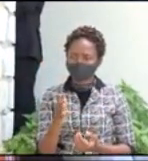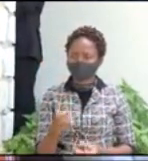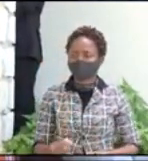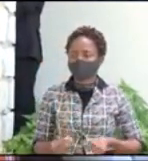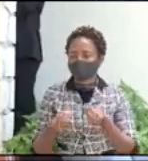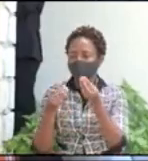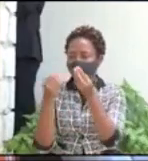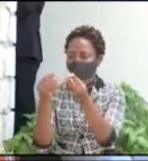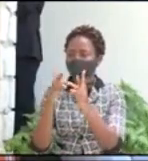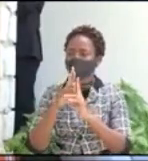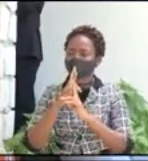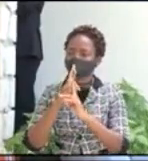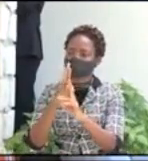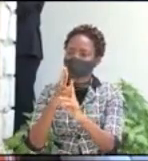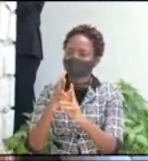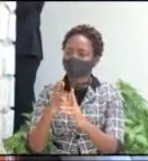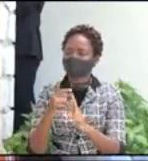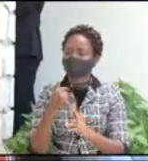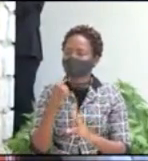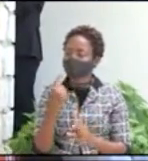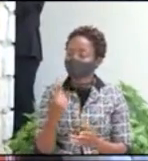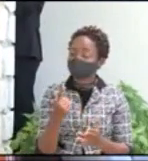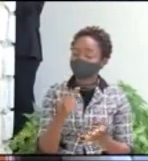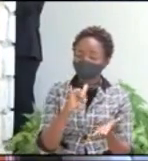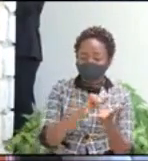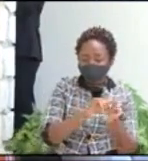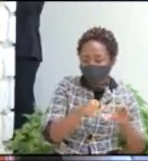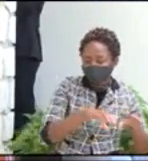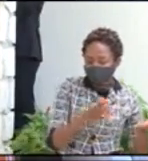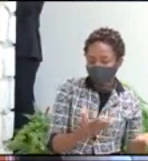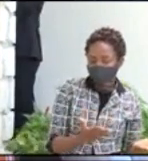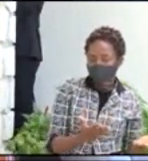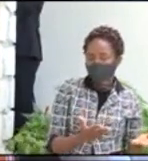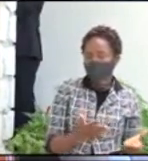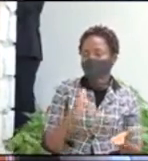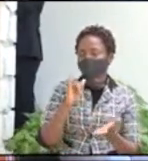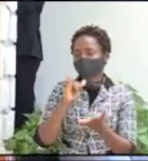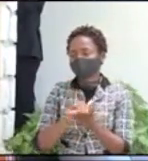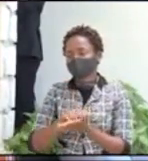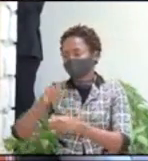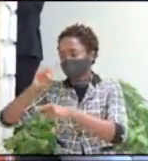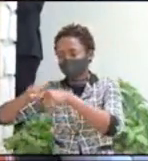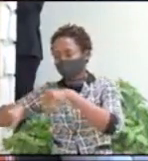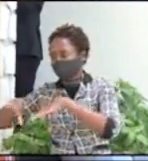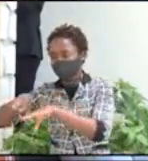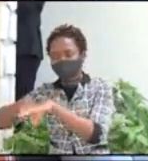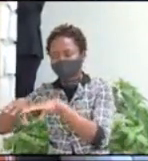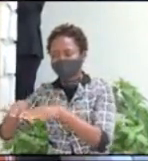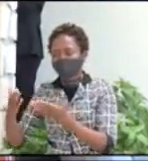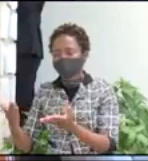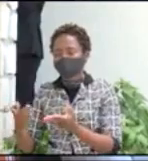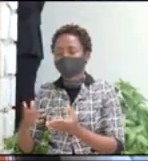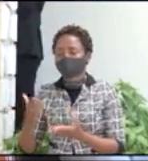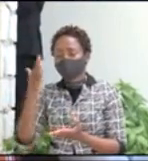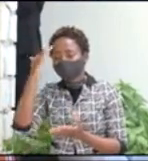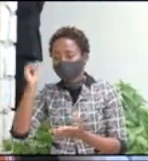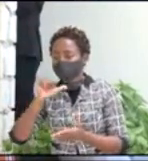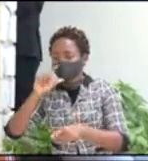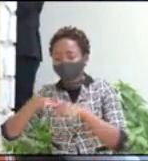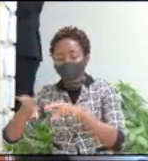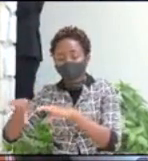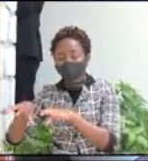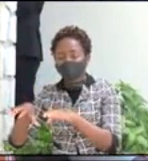que je fais. Je dis, mais ça me dit, mais ça me fait. Et m'a dit ça m'a pas de café ou tout mais pour qui raison m'a pas de café ou. Et